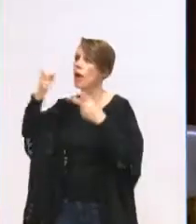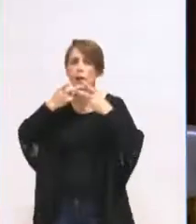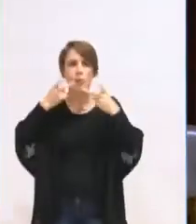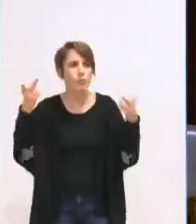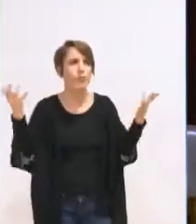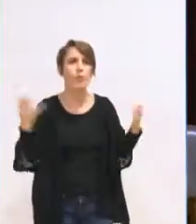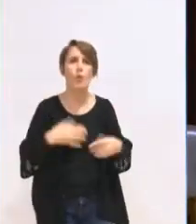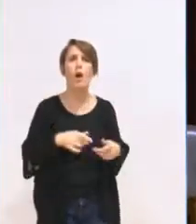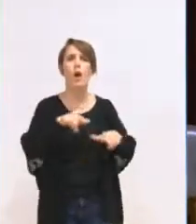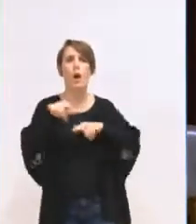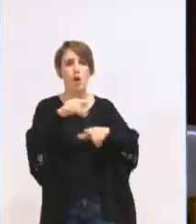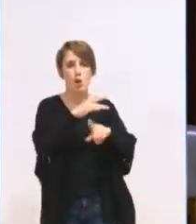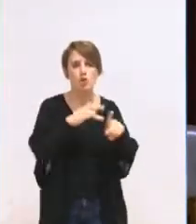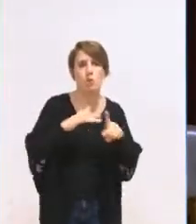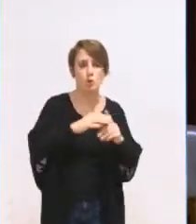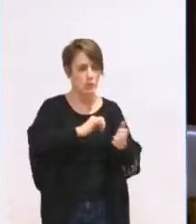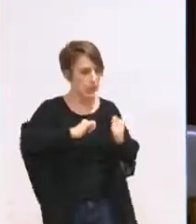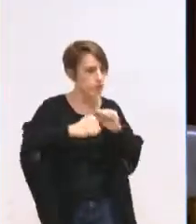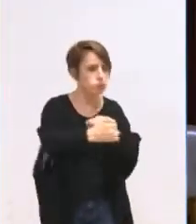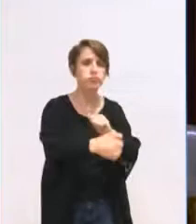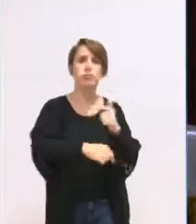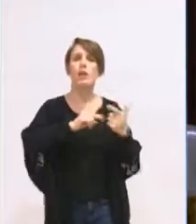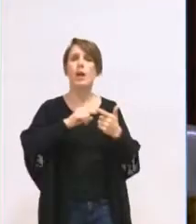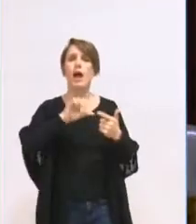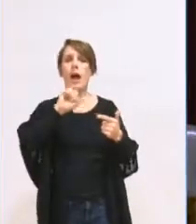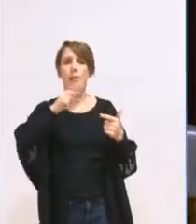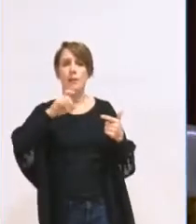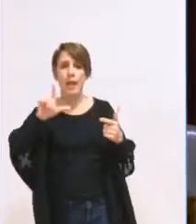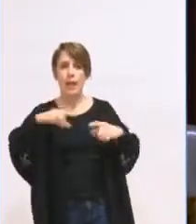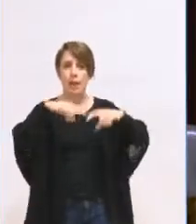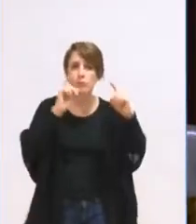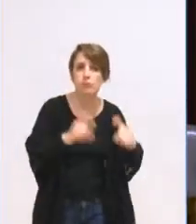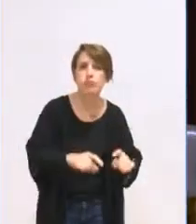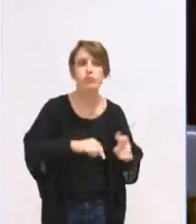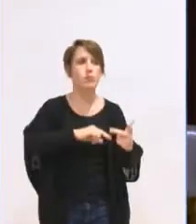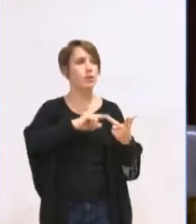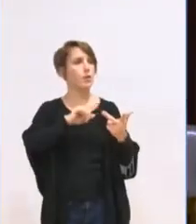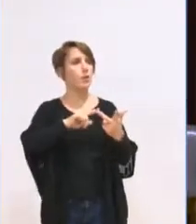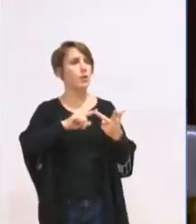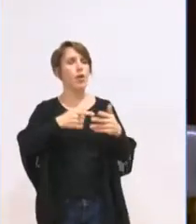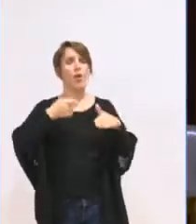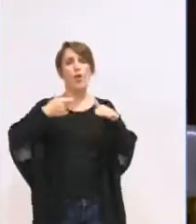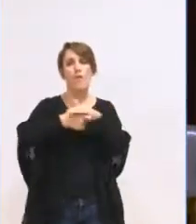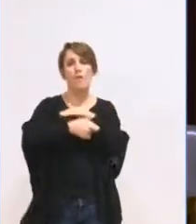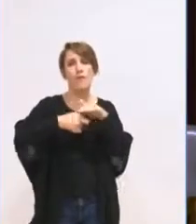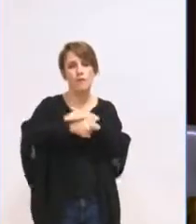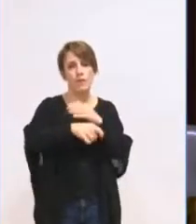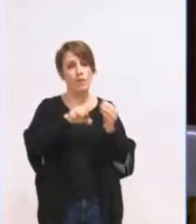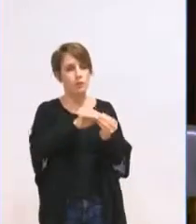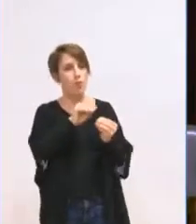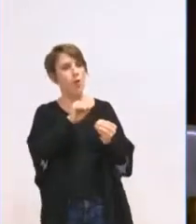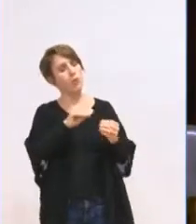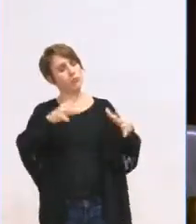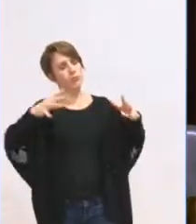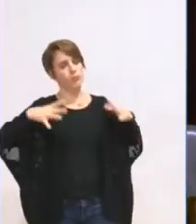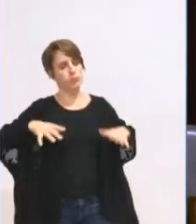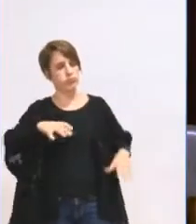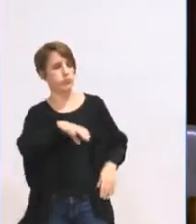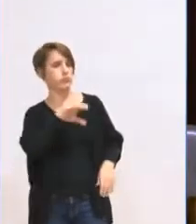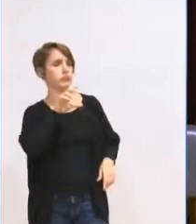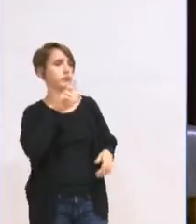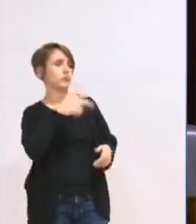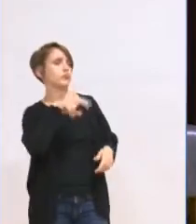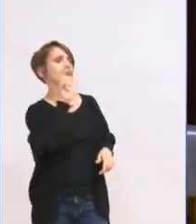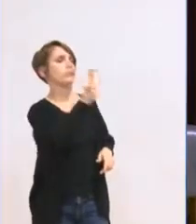l'APL, sur le report du financement sur les organismes de logement social en pompant